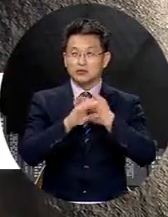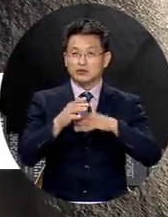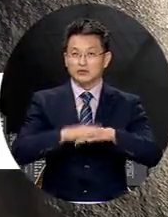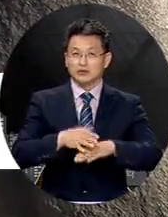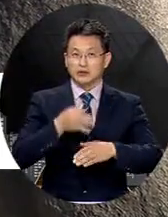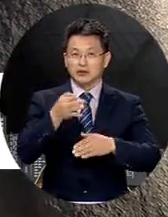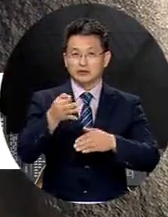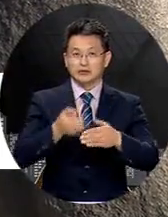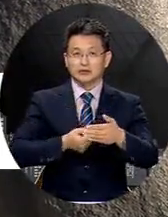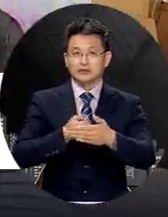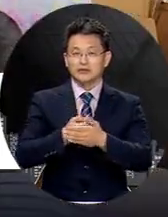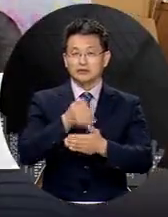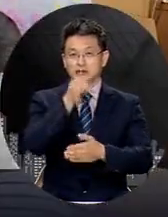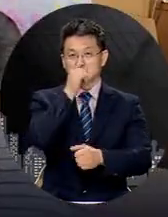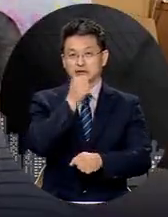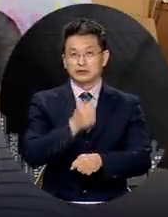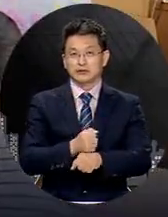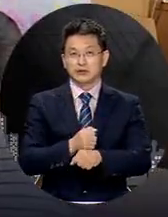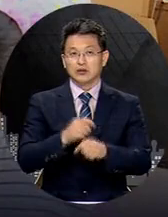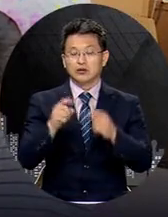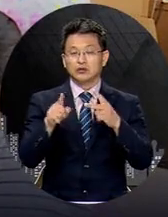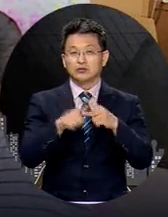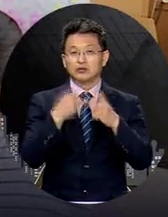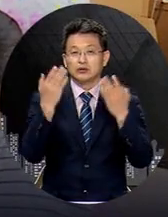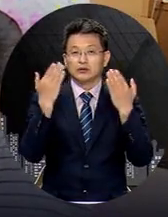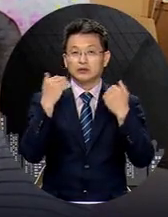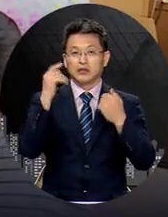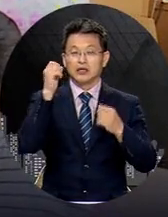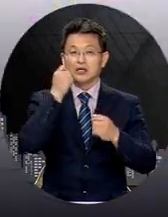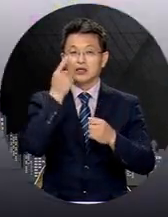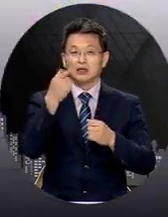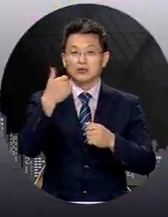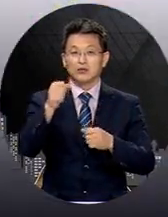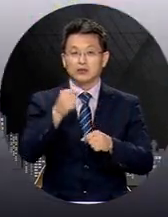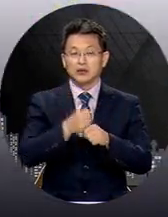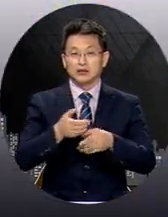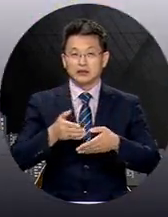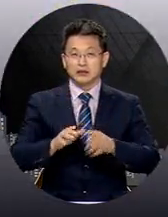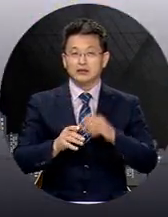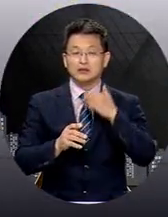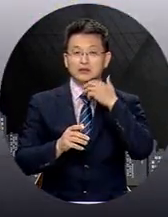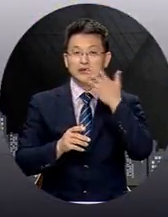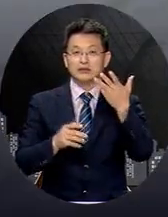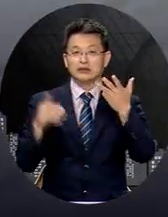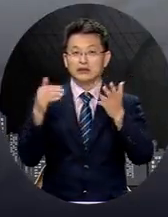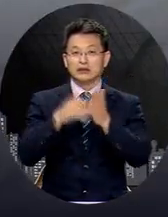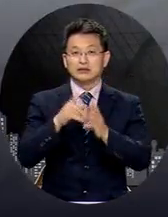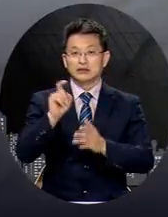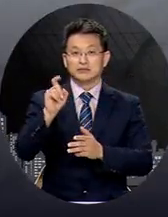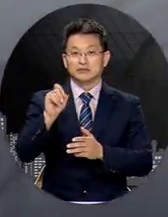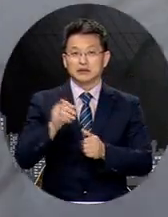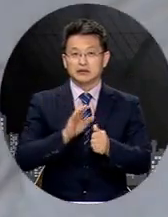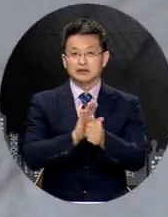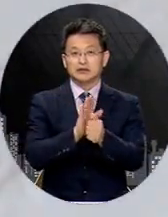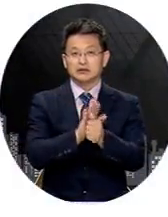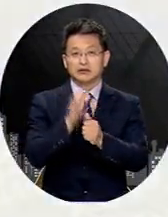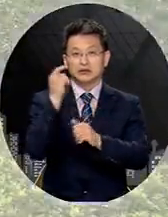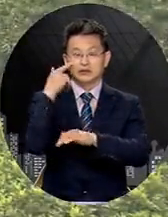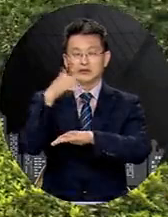수당을 지원하기로 했습니다. 초등학생에게 월 5만 원, 태어나서 8살까지 10만 원을 지원할